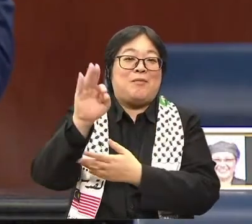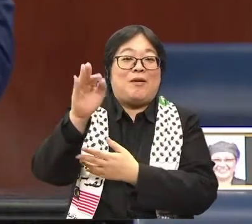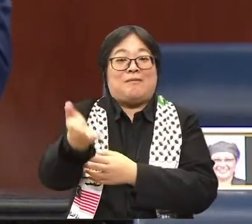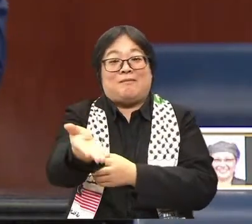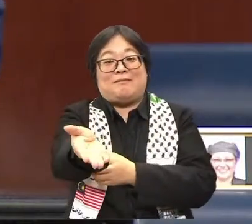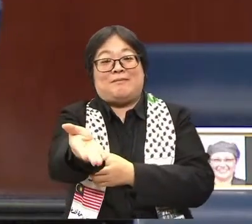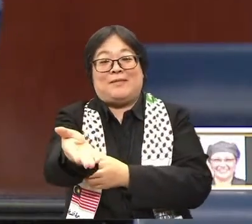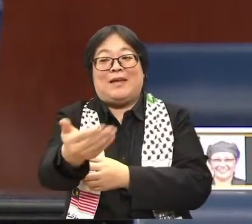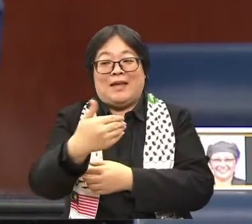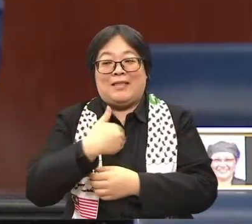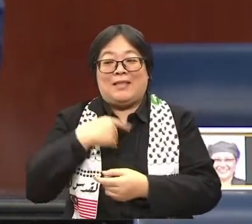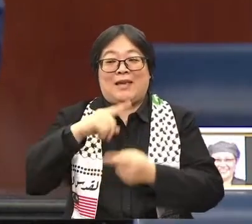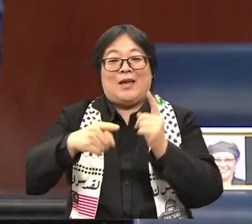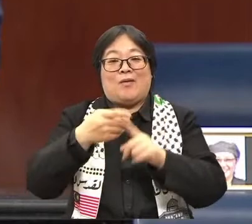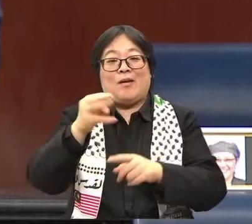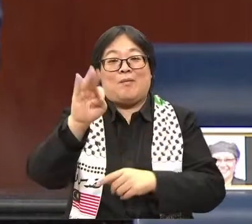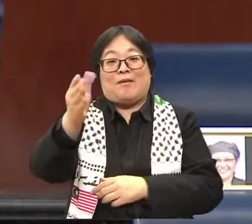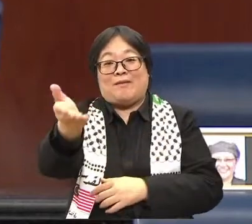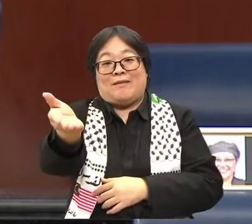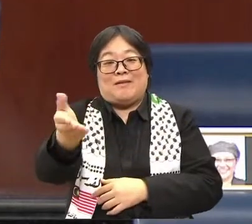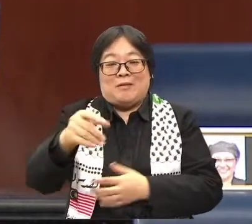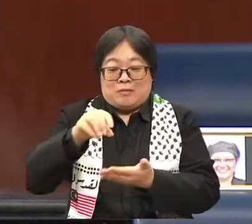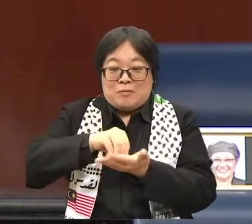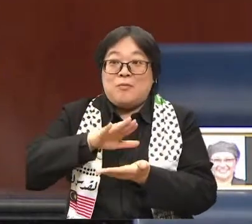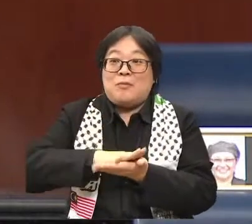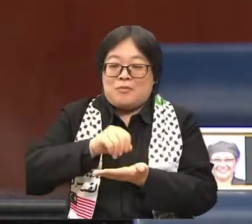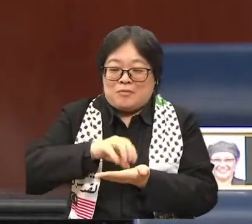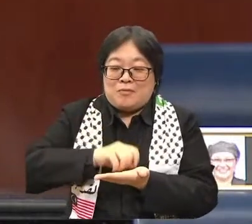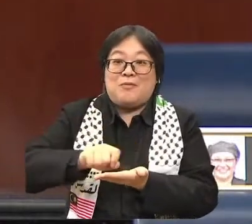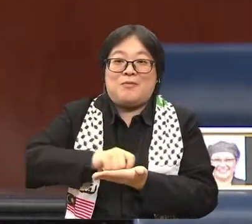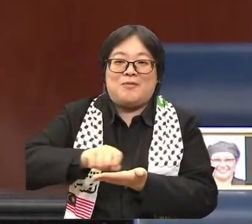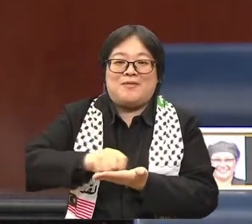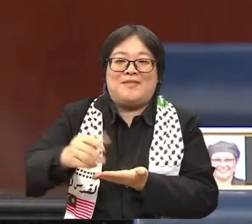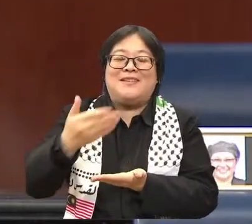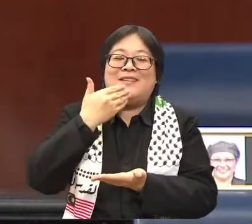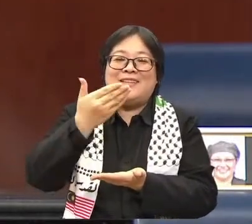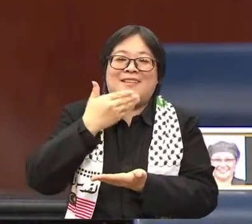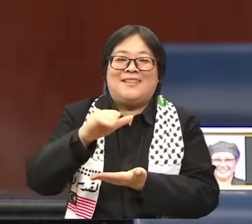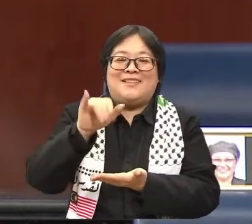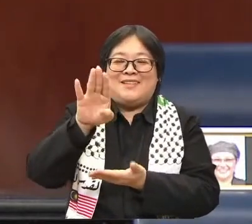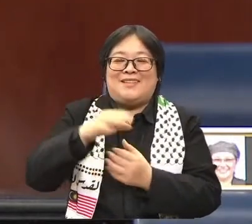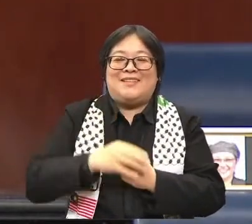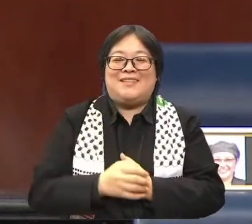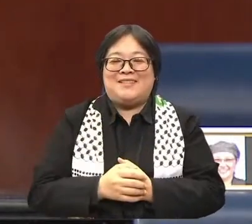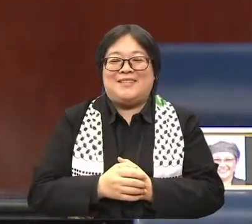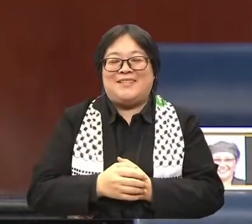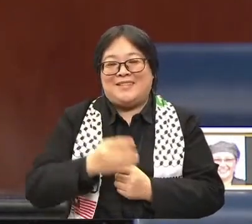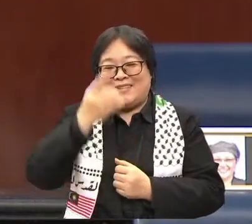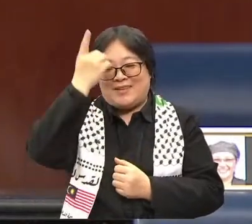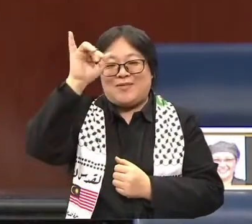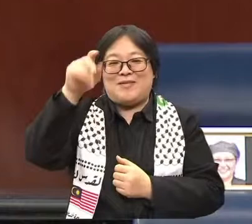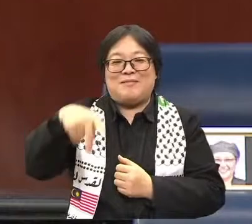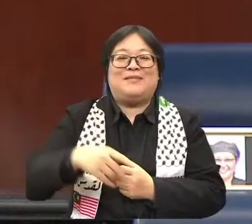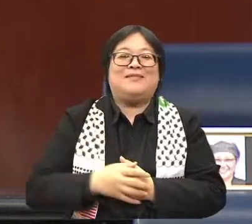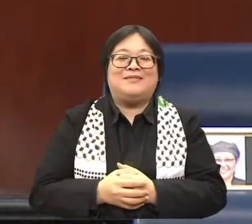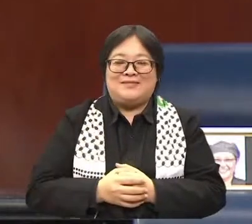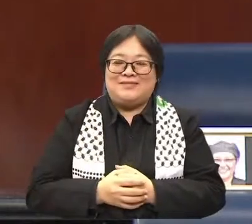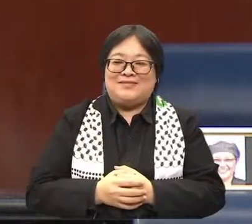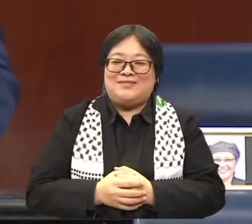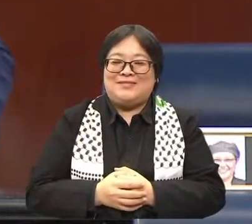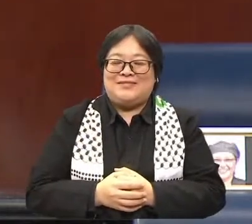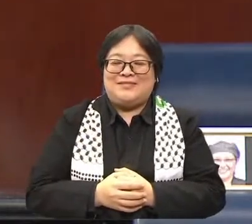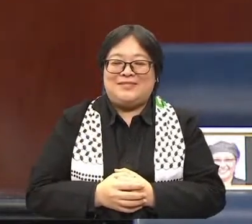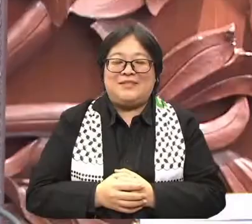saya ada sahabat mof dia sedang mencatik saya tengok Terima kasih yang berhormat er Datuk di-pertua